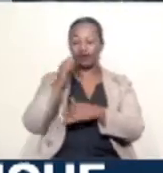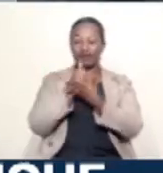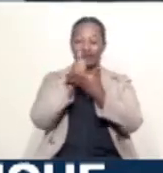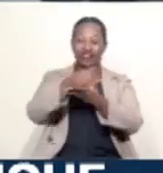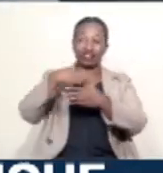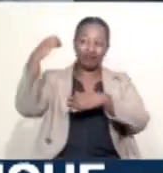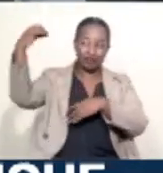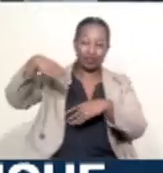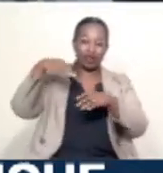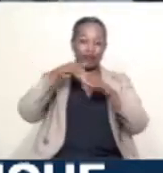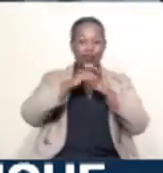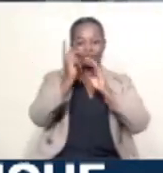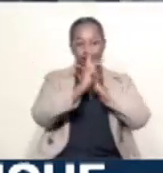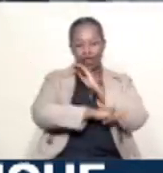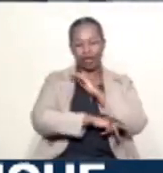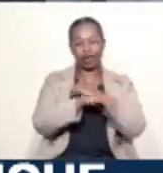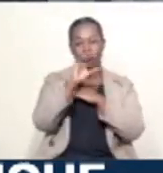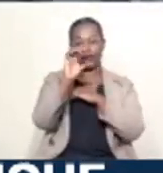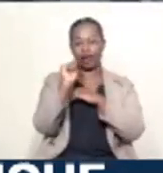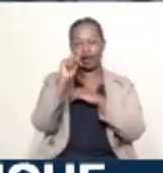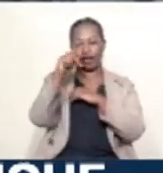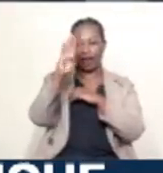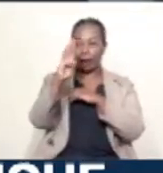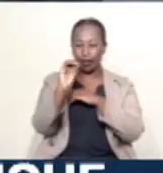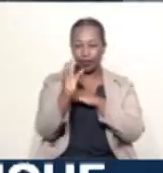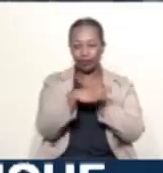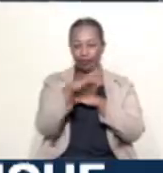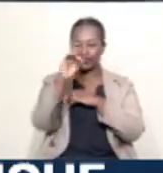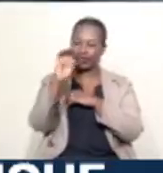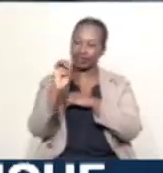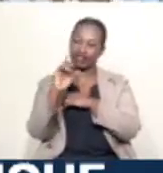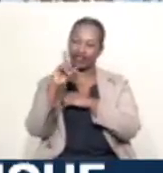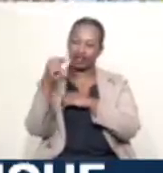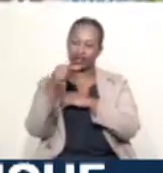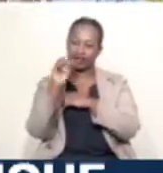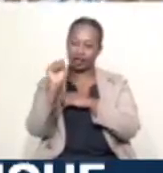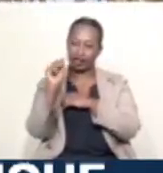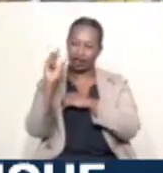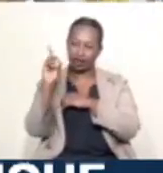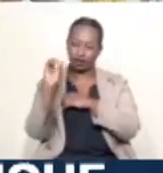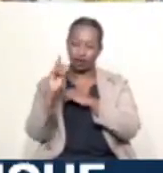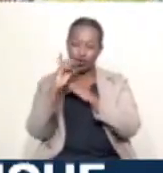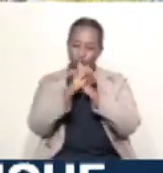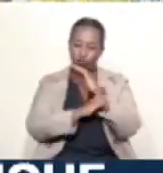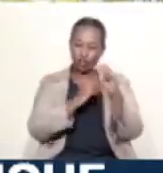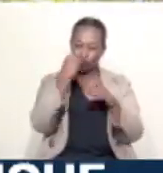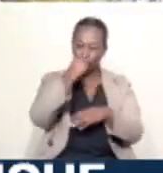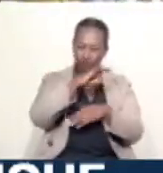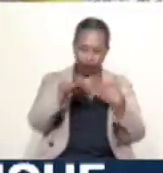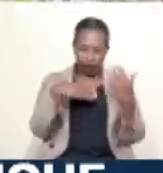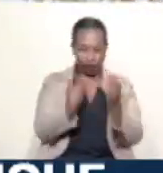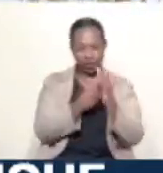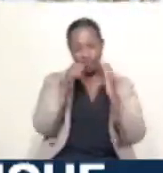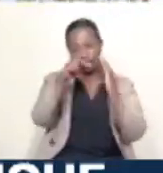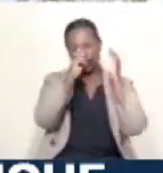ntara ya Cabo Delgado uturere dutanu twose tugize iyi ntara ya Cabo Delgado intara kandi ya Cabo Delgado ihana